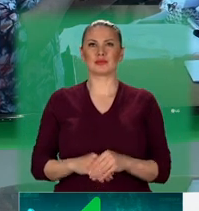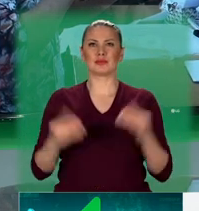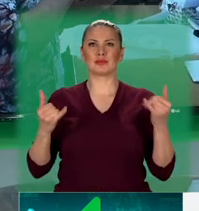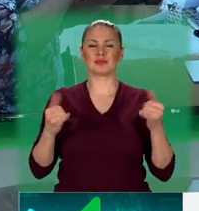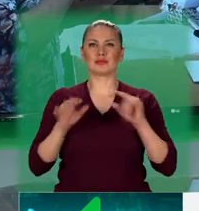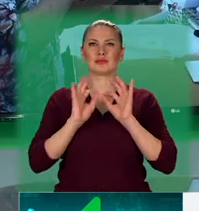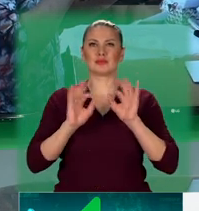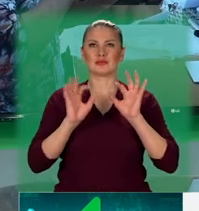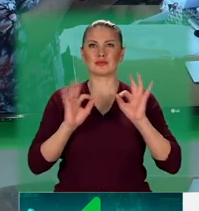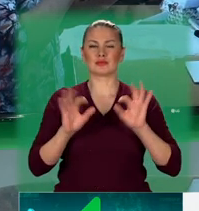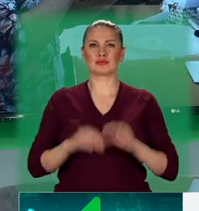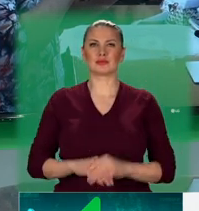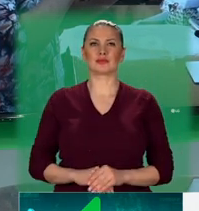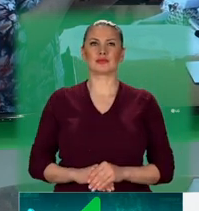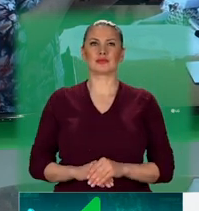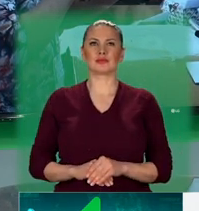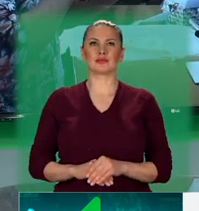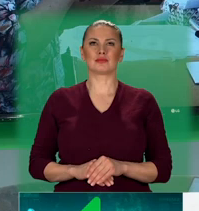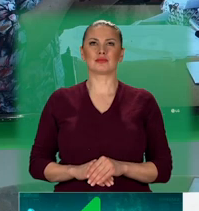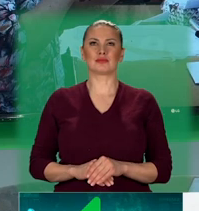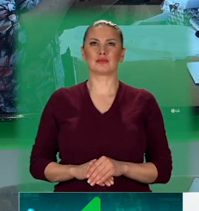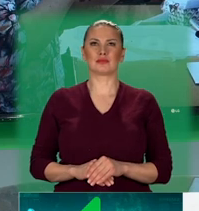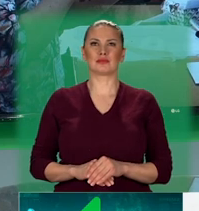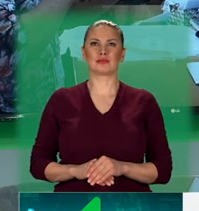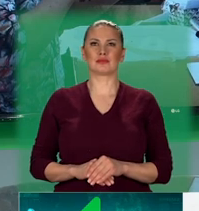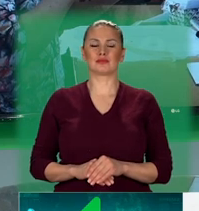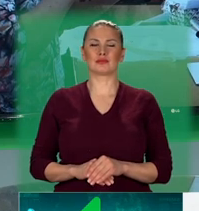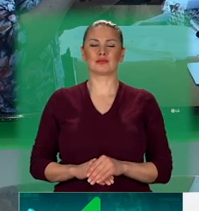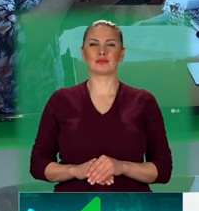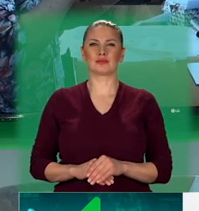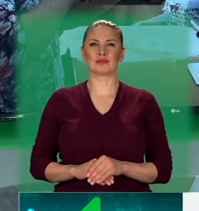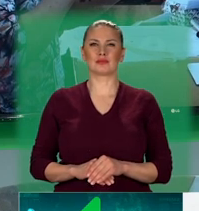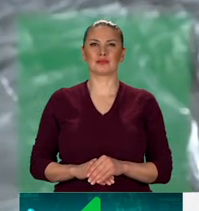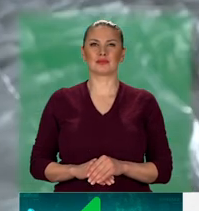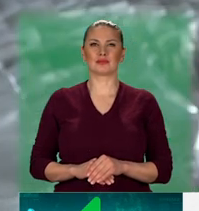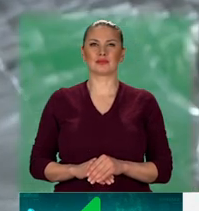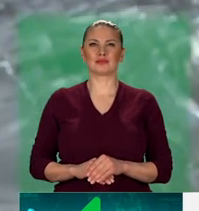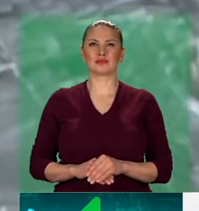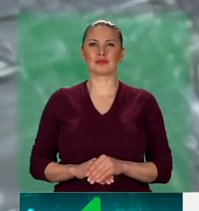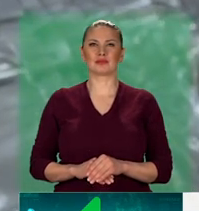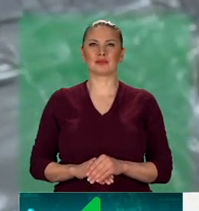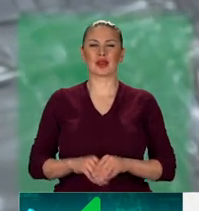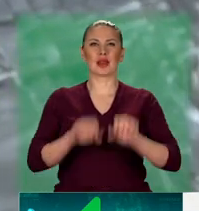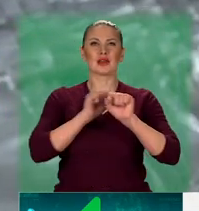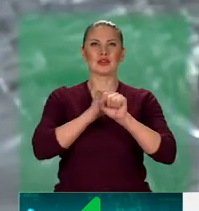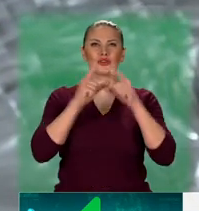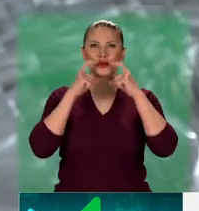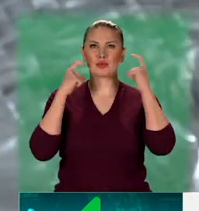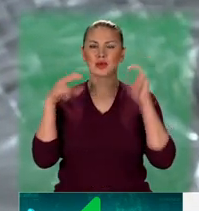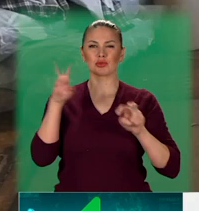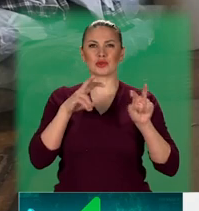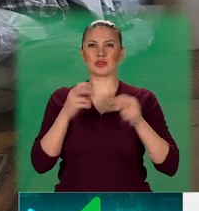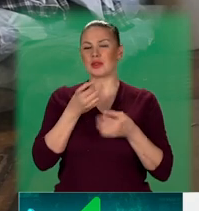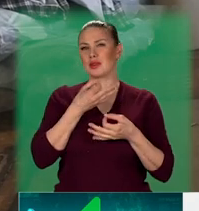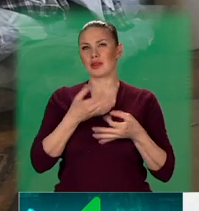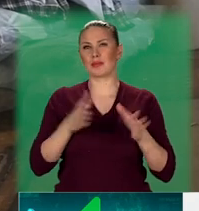Роспотребнадзора. Теперь в ассортименте есть разные расцветки и размеры. Подробности расскажут мои коллеги. Защитную маску найти непросто, а спрос на